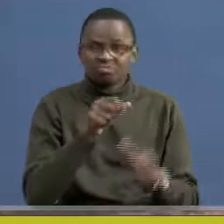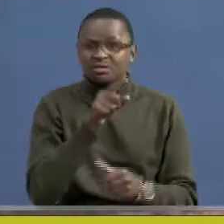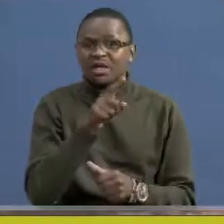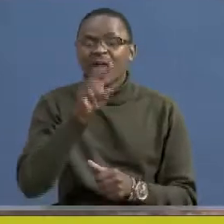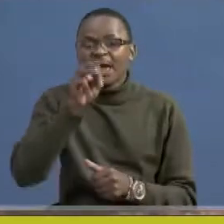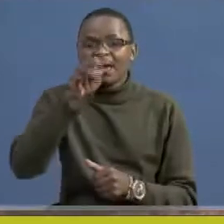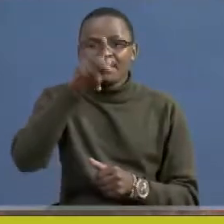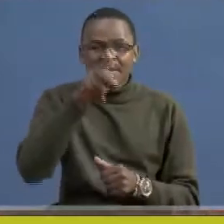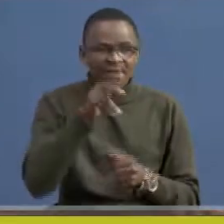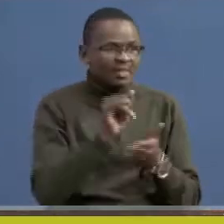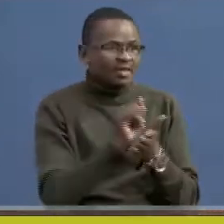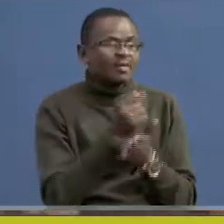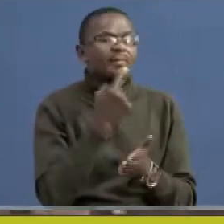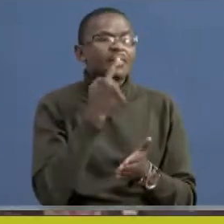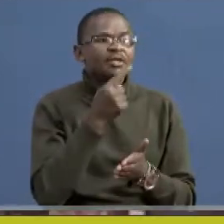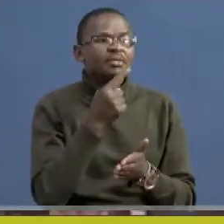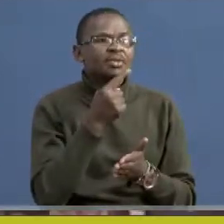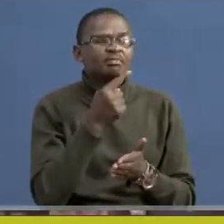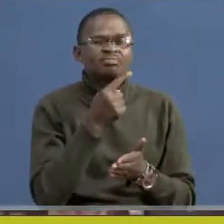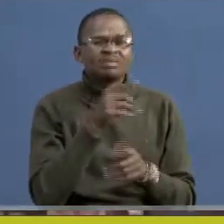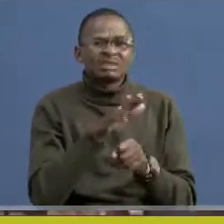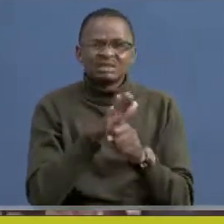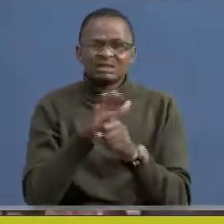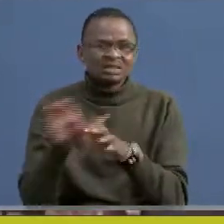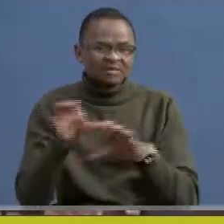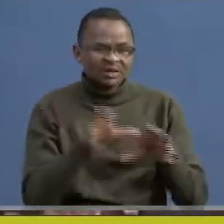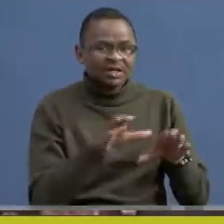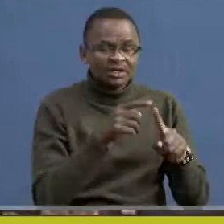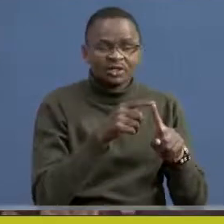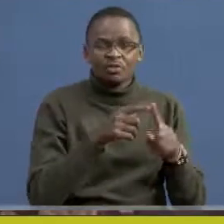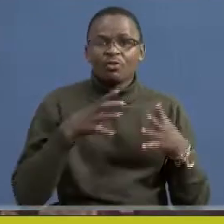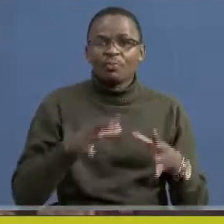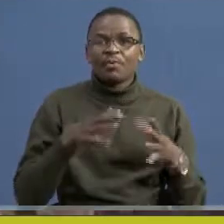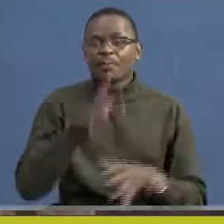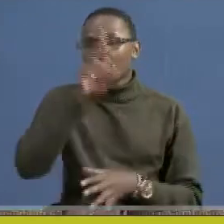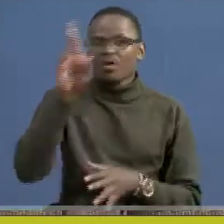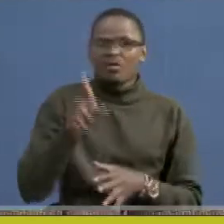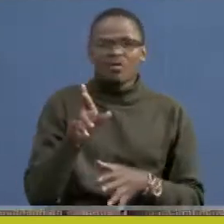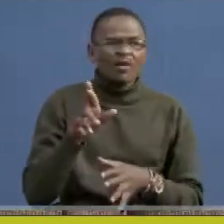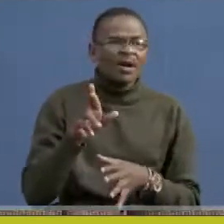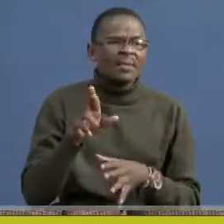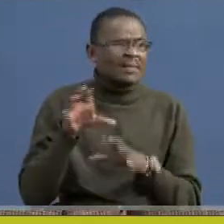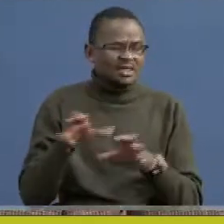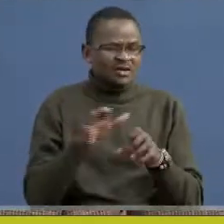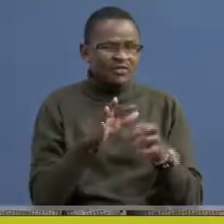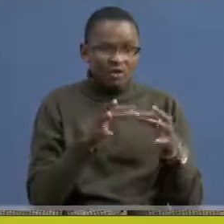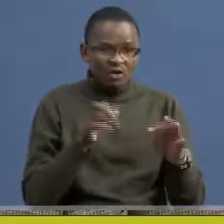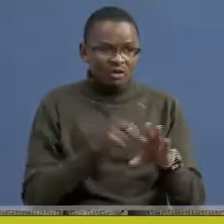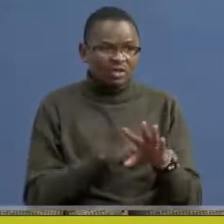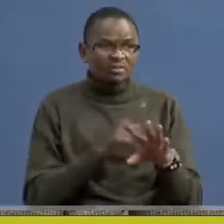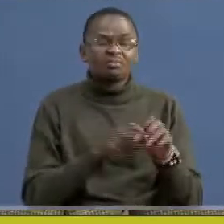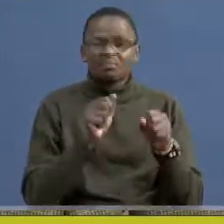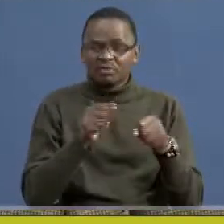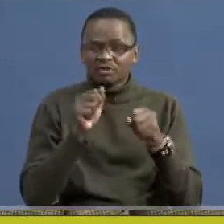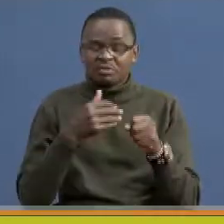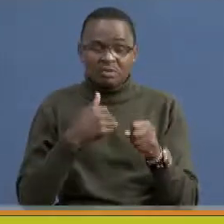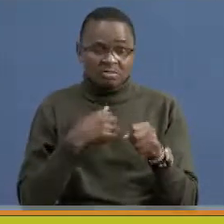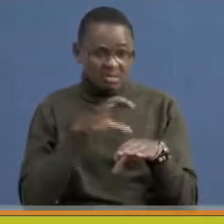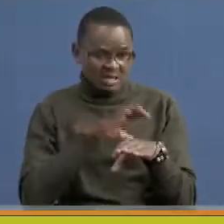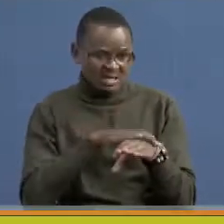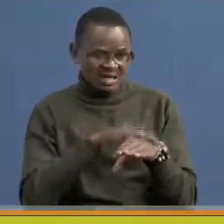Ufa, ambao wamesema kuwa ni hujuma kwa wakulima wa mahindi ambao wameteseka kwa muda mrefu na huenda wakadiria